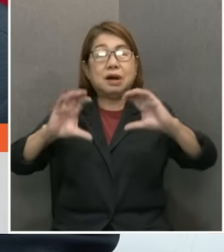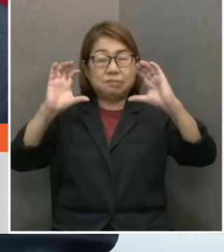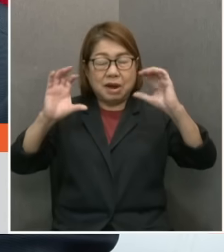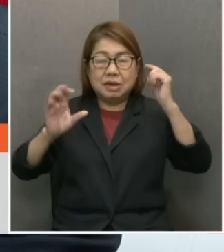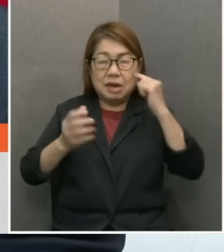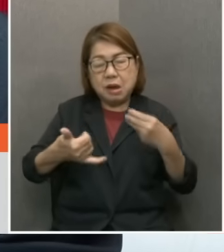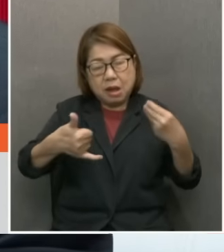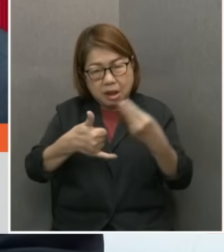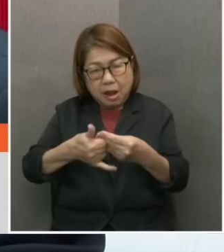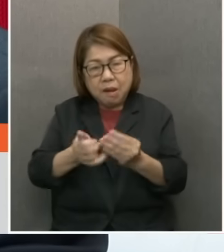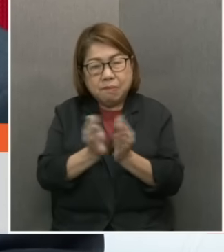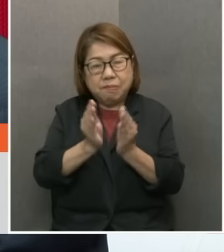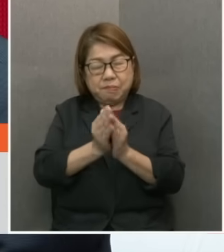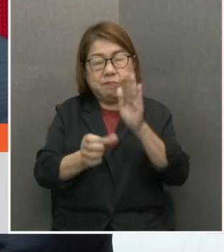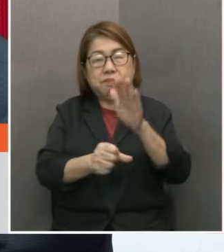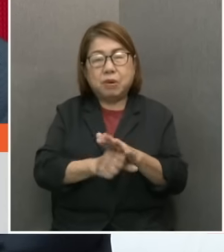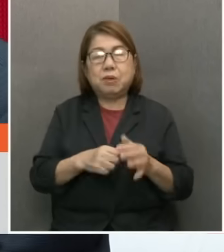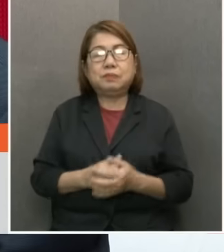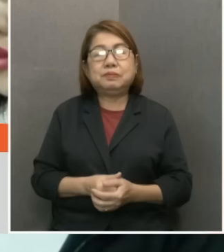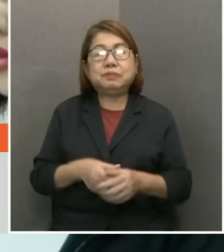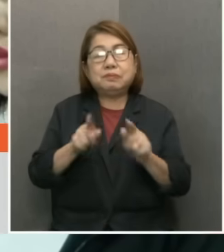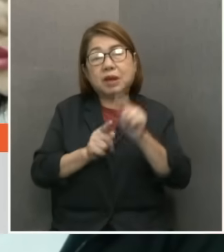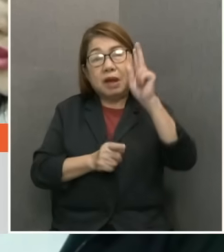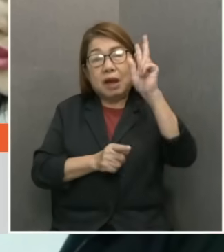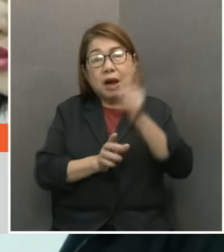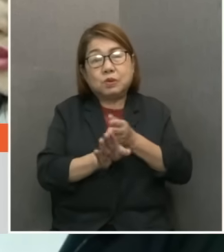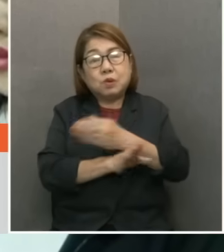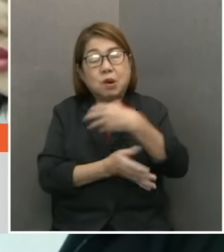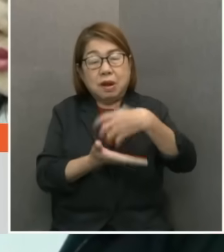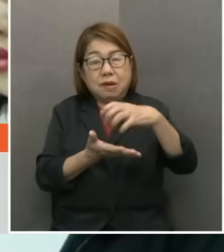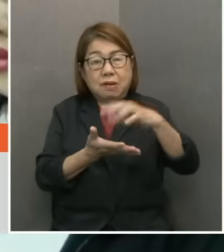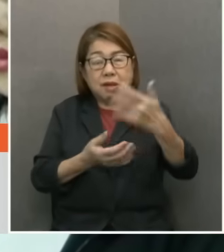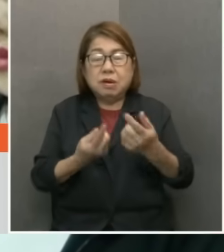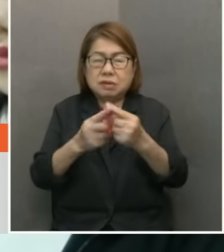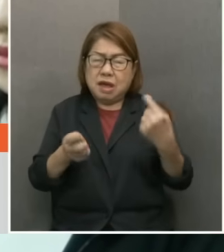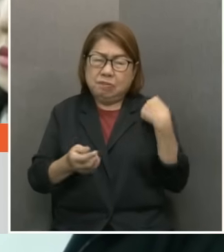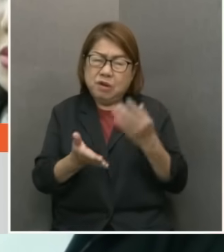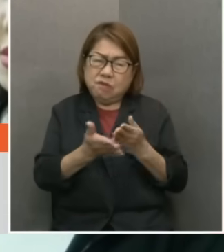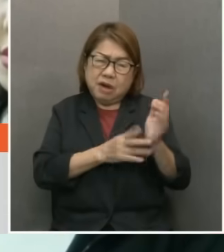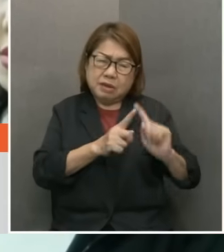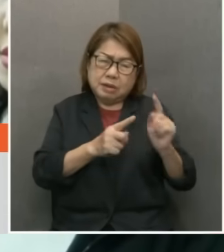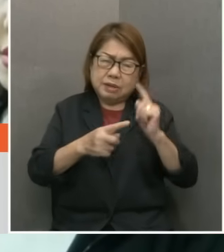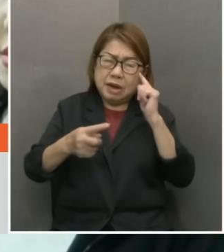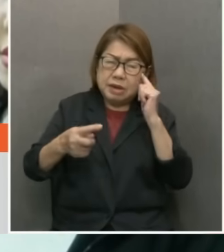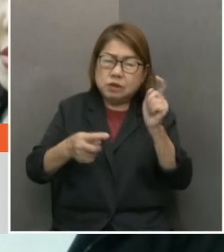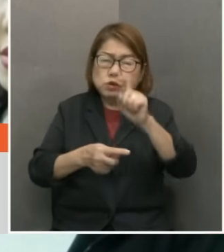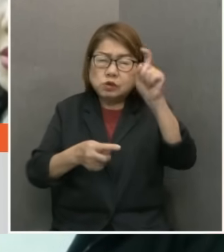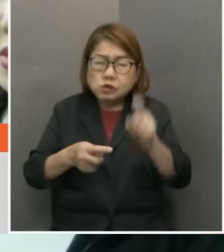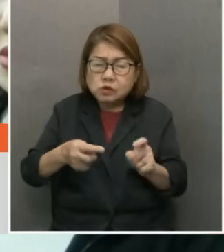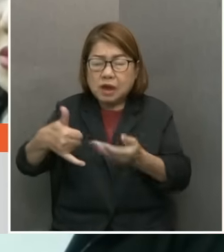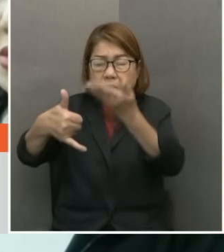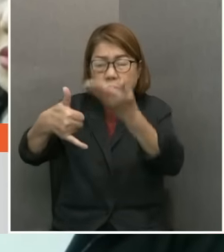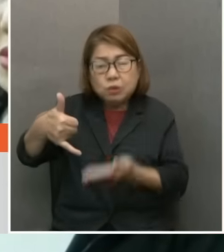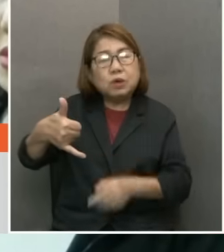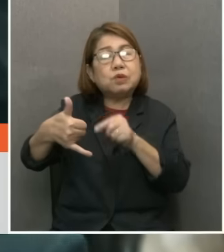ให้ข่าวเอาไว้ส่วนกรณีที่หลายฝ่ายยติดใจในคุณสมบัติของนายเศรษฐาทวีสินแคนดิเดตนายก